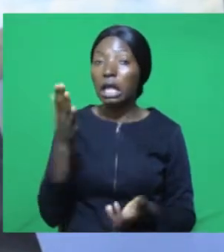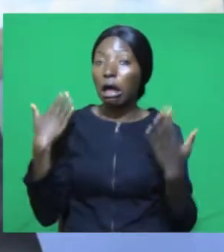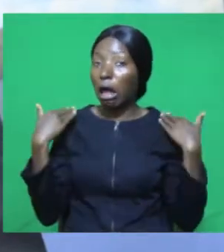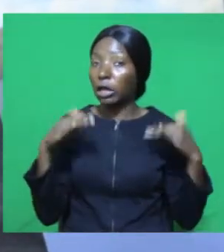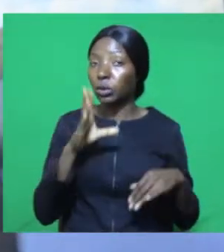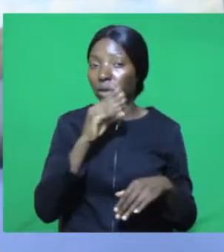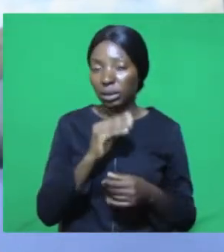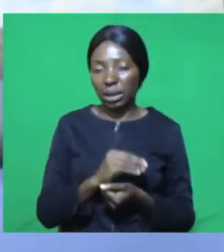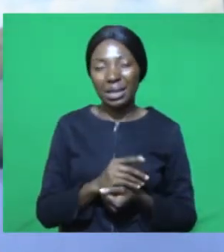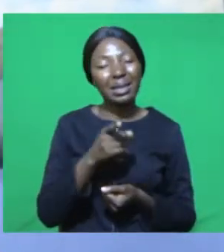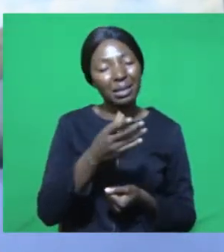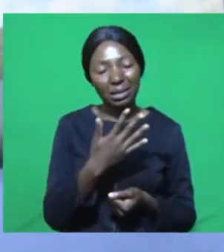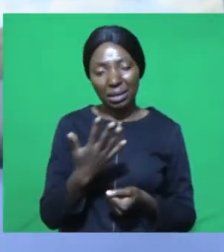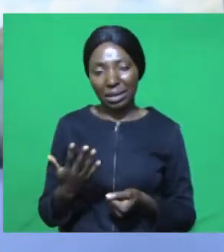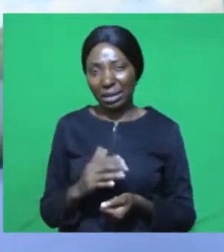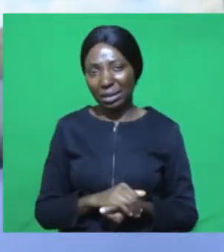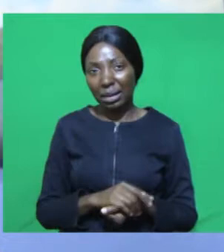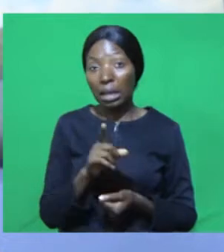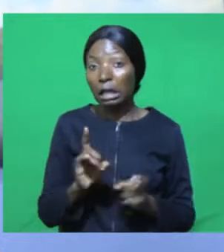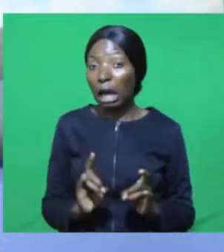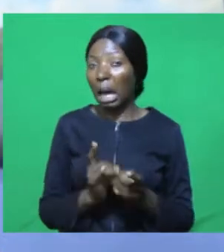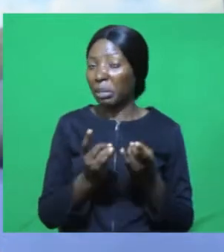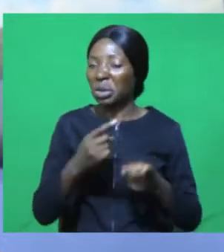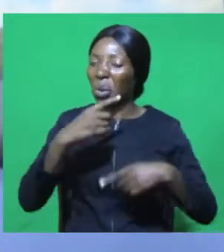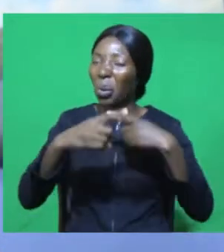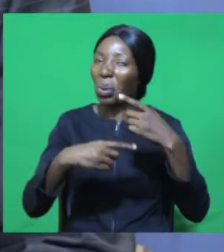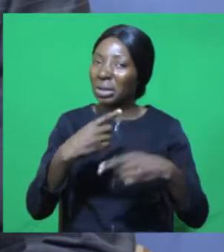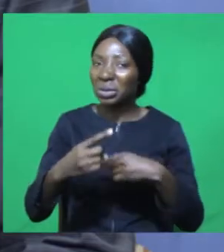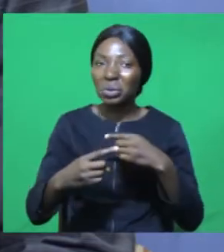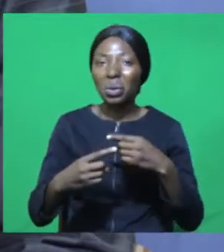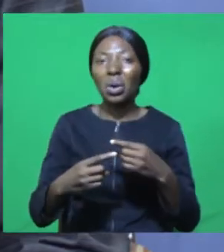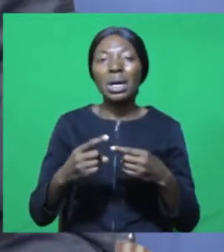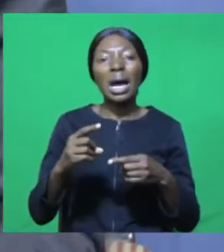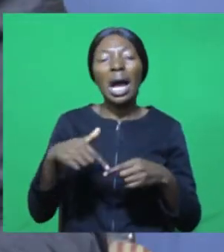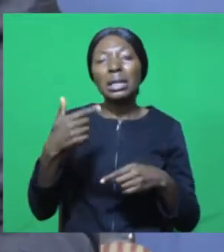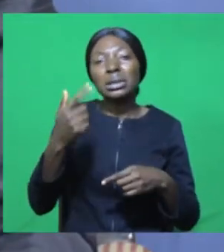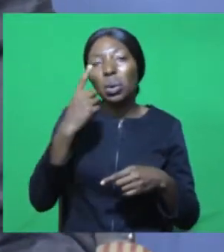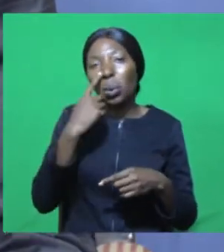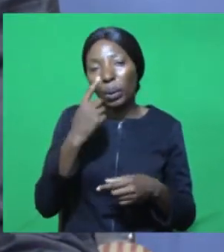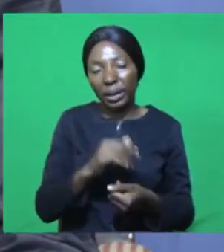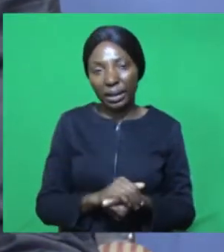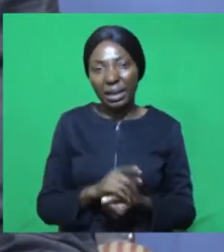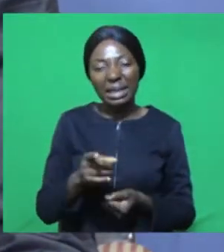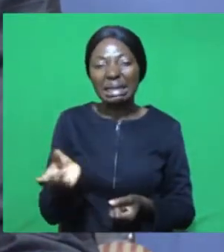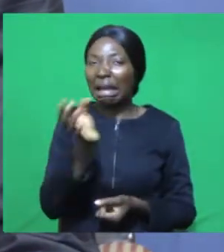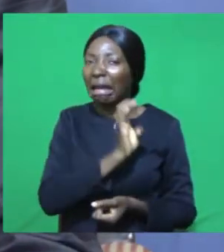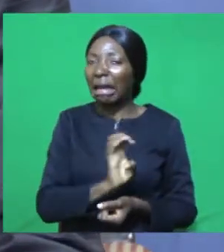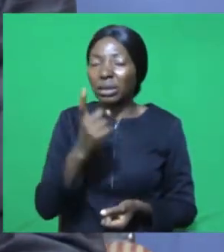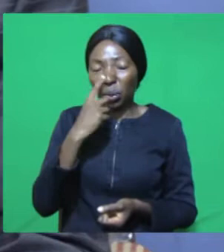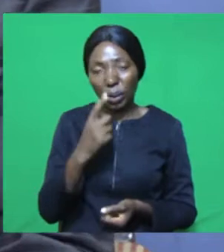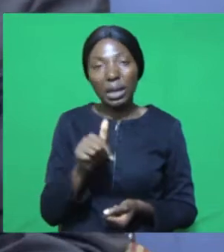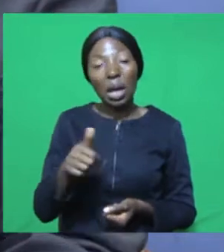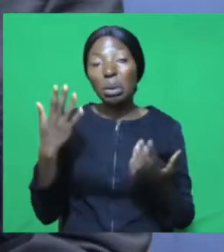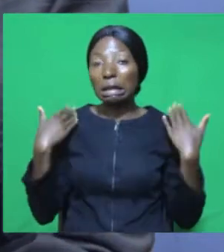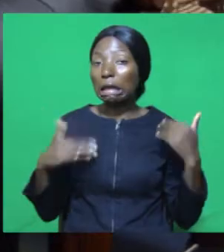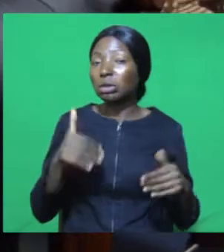manje zvinhu izvi zvakadaiswe izvi zvinoramba zvichiitika kusvika rii o pandima yandaverenga apapo